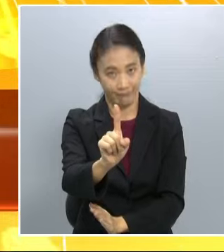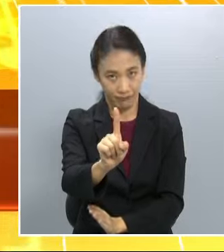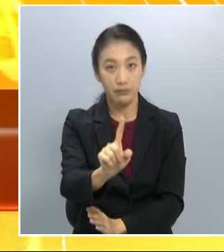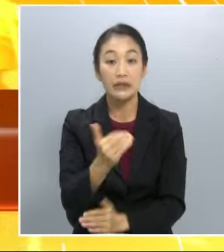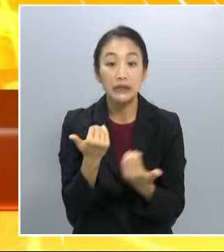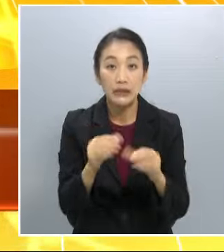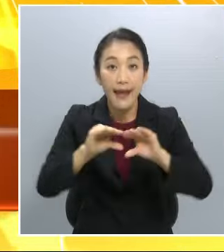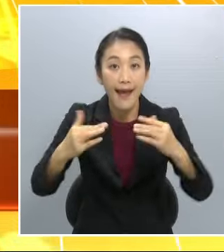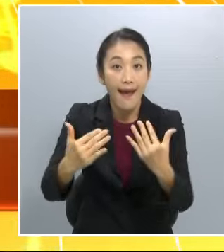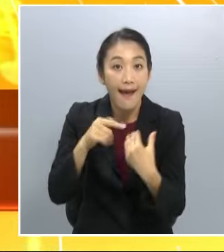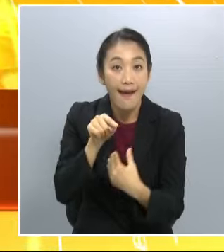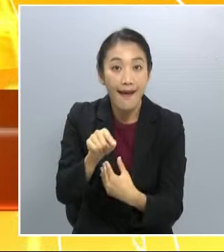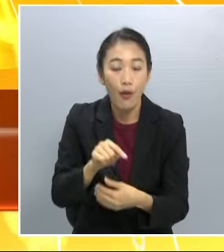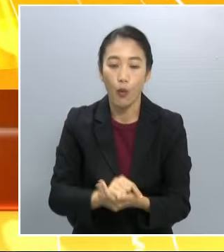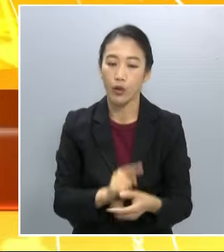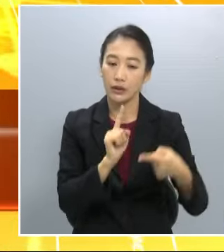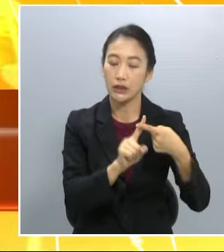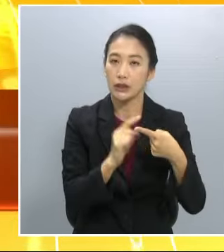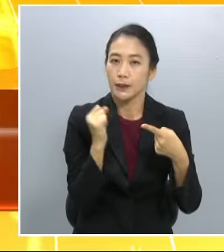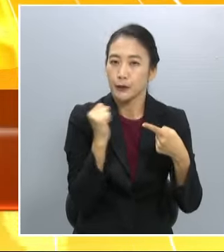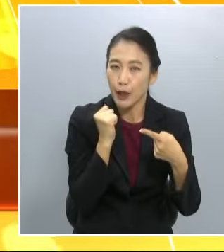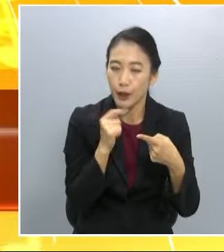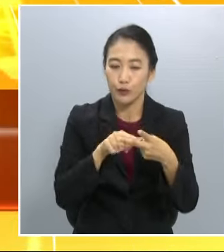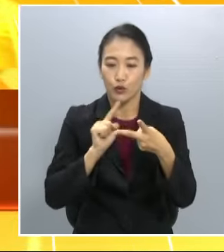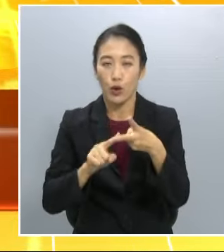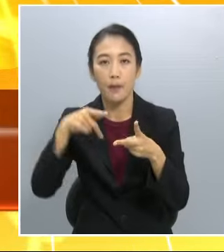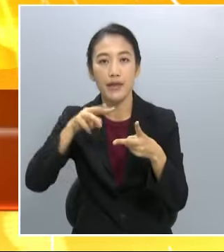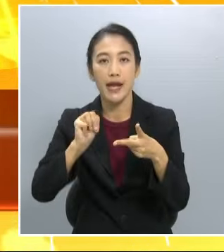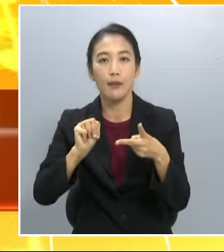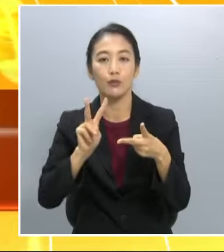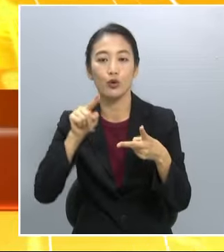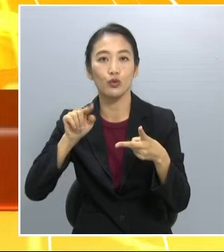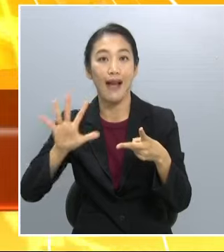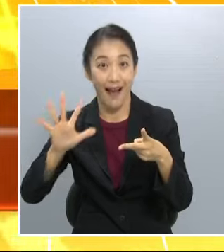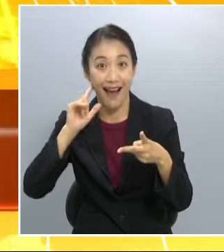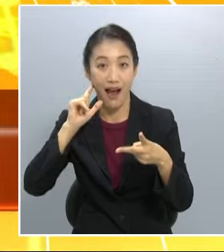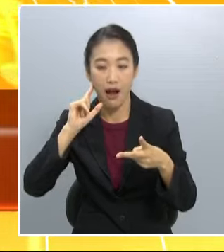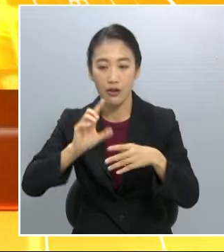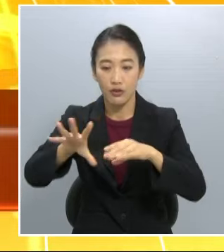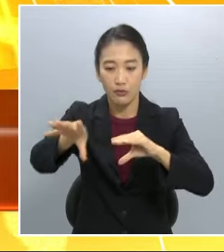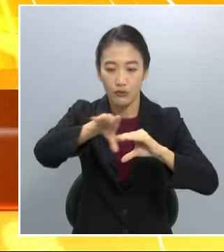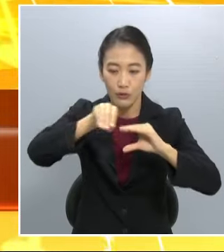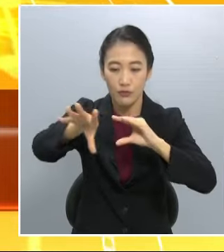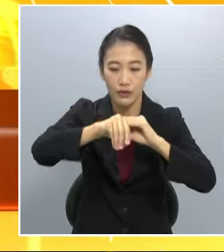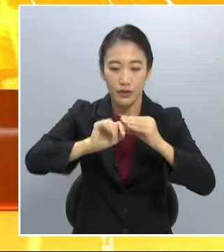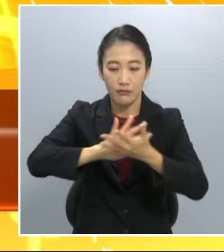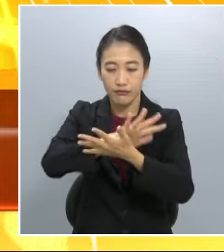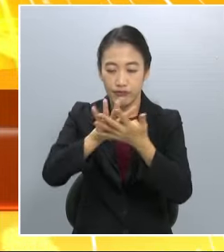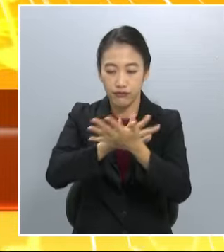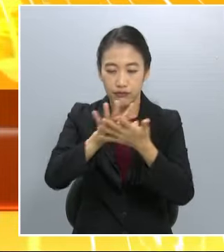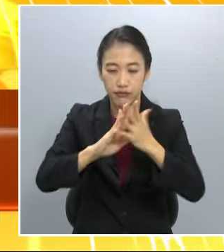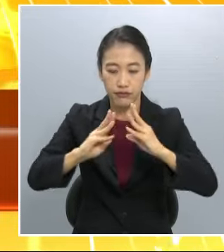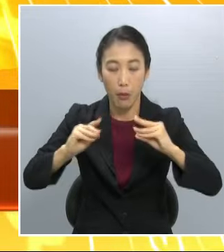ช่วยเรื่องเกี่ยวกับ vm 2.5ด้วยวงเล็บว่า PM2.5นะท่านผู้ชมเดี๋ยวจะเลือกมาท่านเดียวรับ